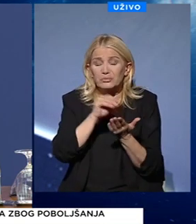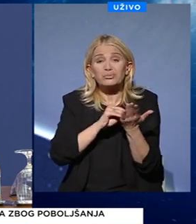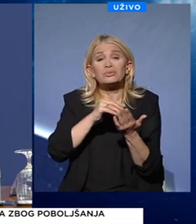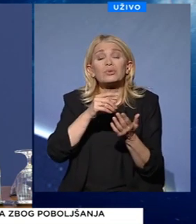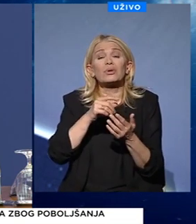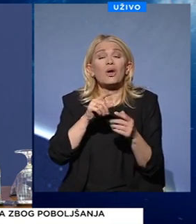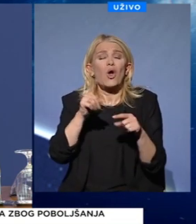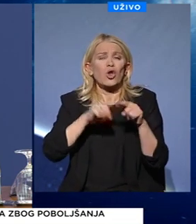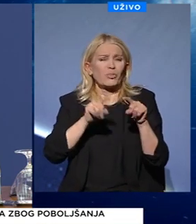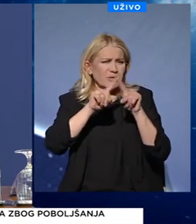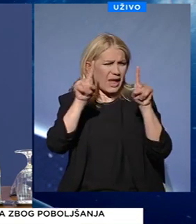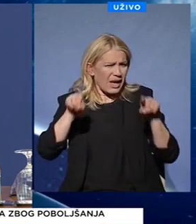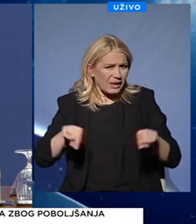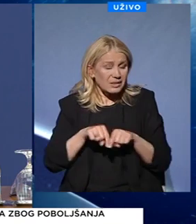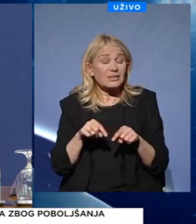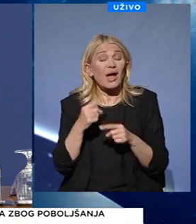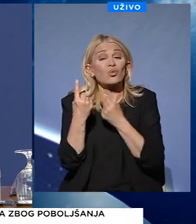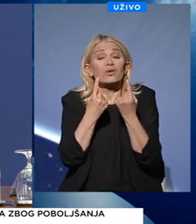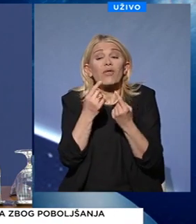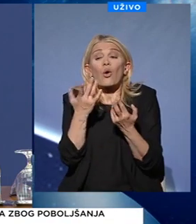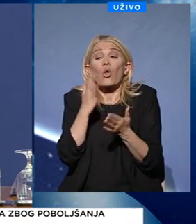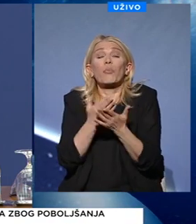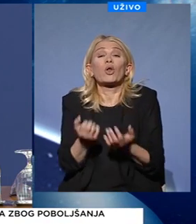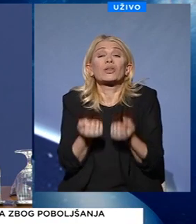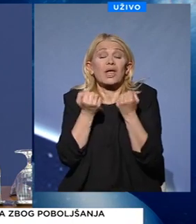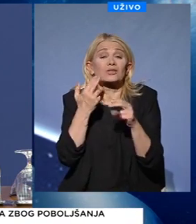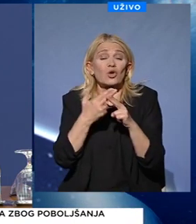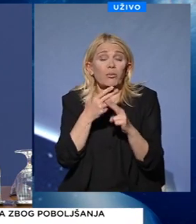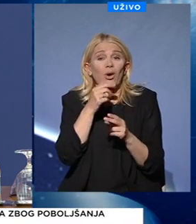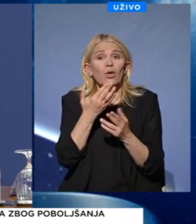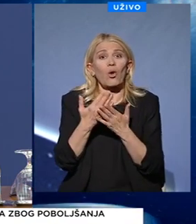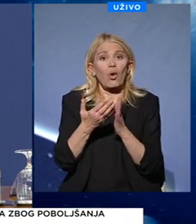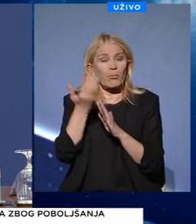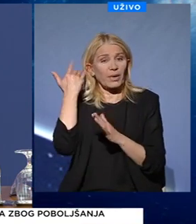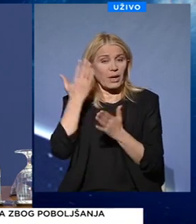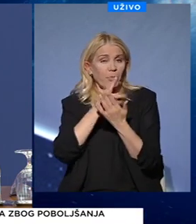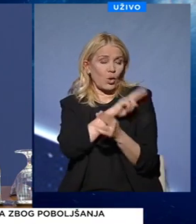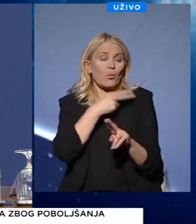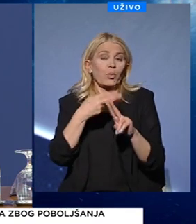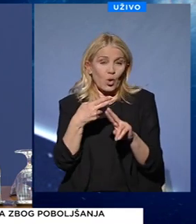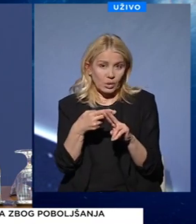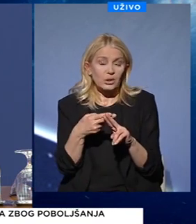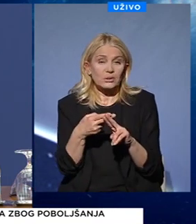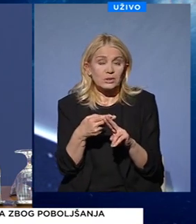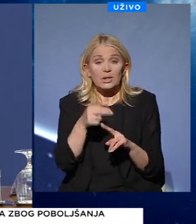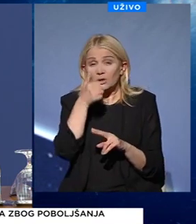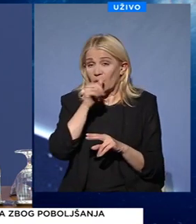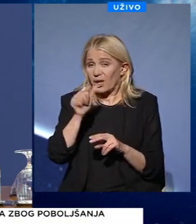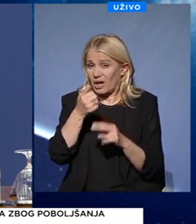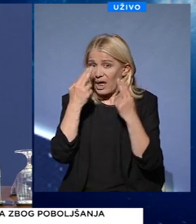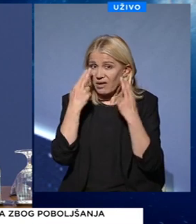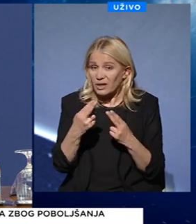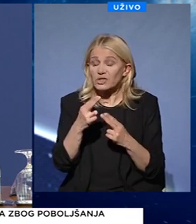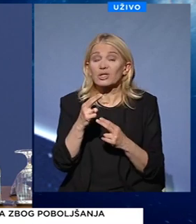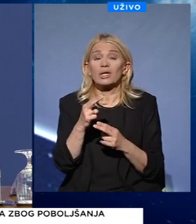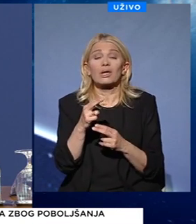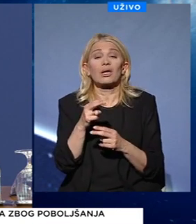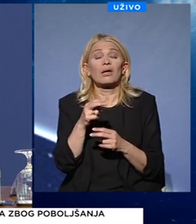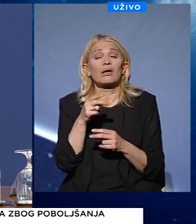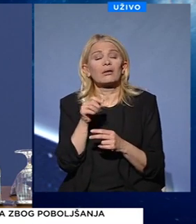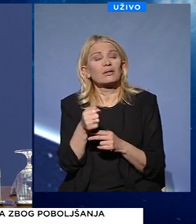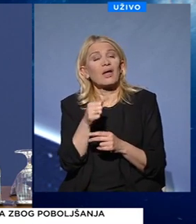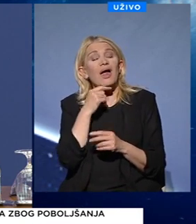listi, a opet kažem uslovljeno je težinom kliničke slike i dužinom prethodnog boravka u bolnici. Ono što je najznačajnije jeste da